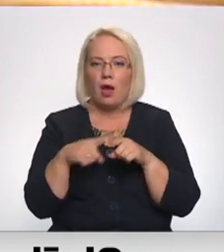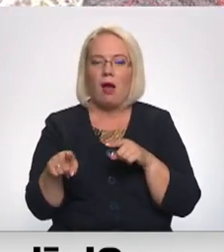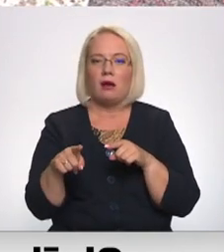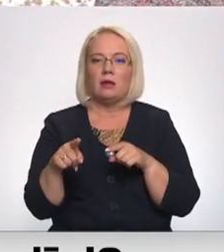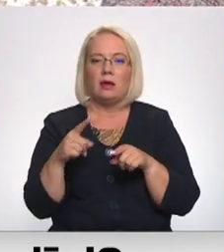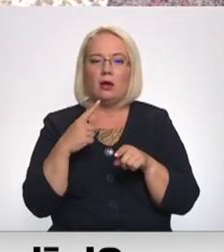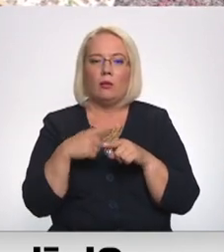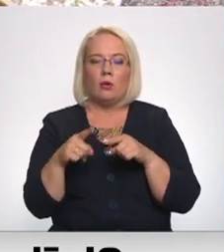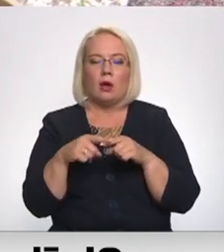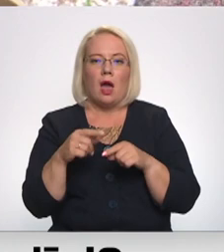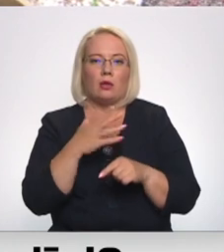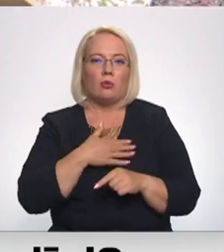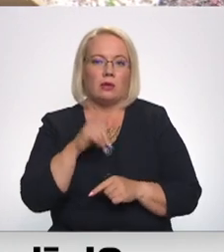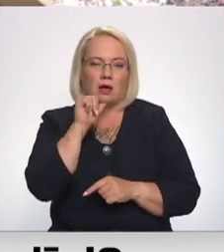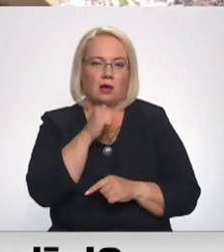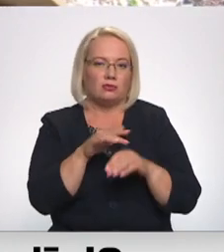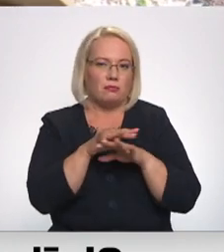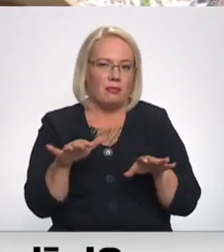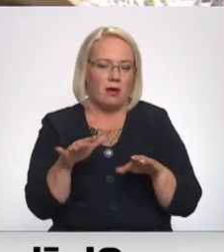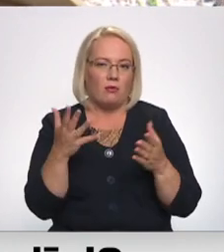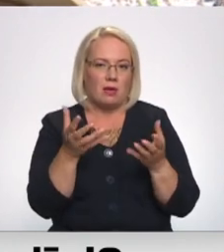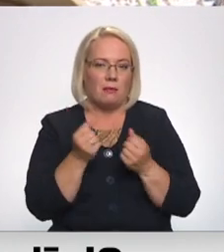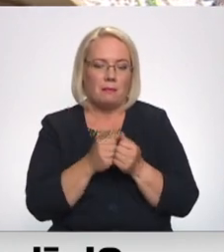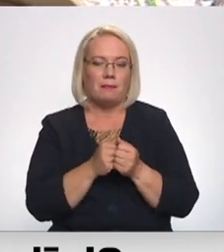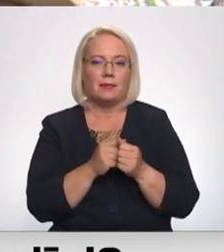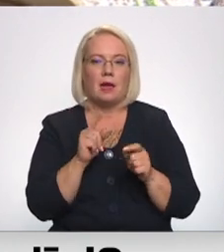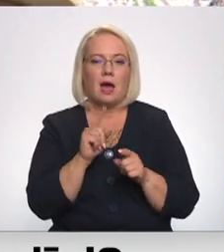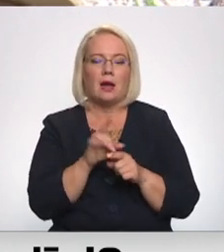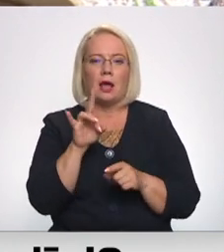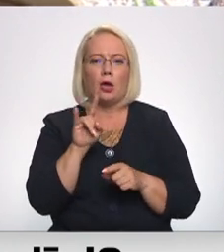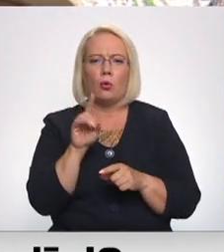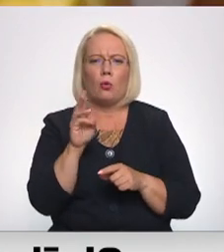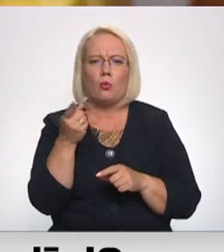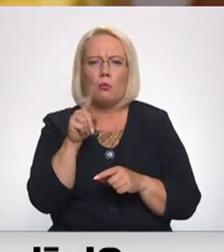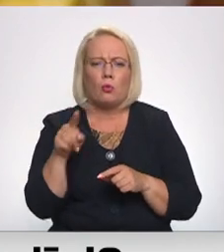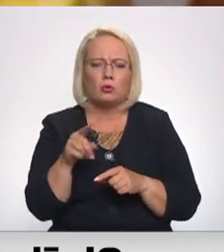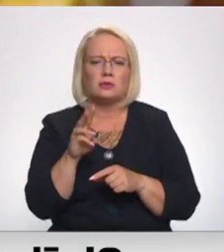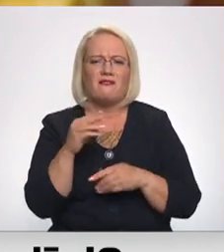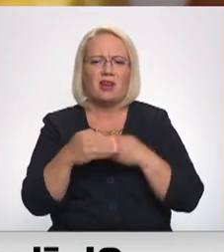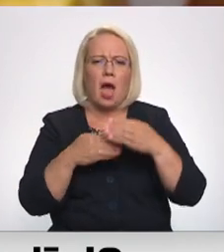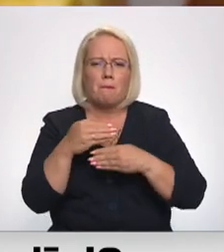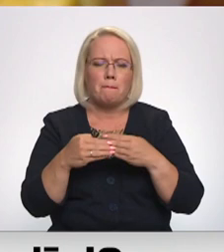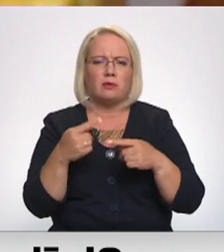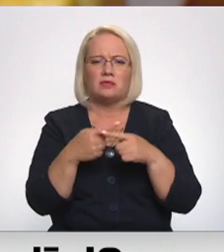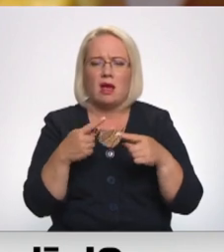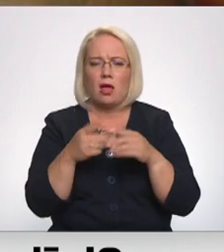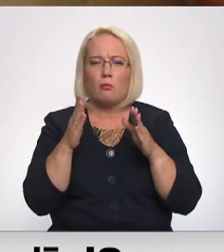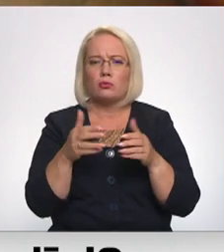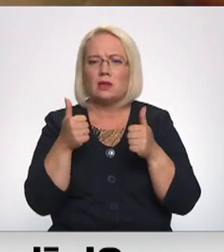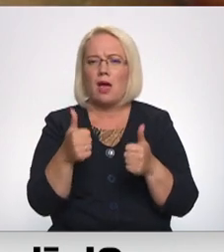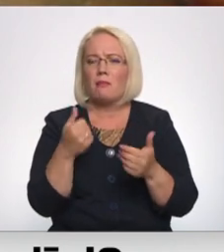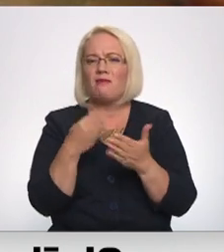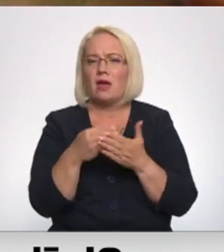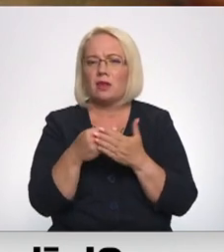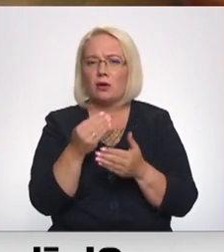Burkāni diezgan iecienīts variants, ko mēs ņemam. Arī humus, dažādi vrapi vai salāti būs labi un vērtīgi produkti pusdienās.